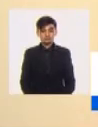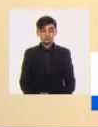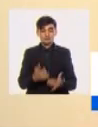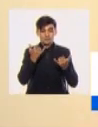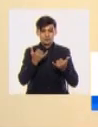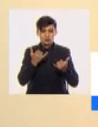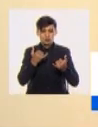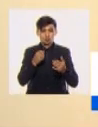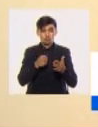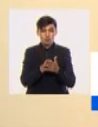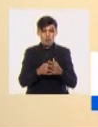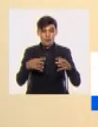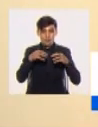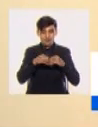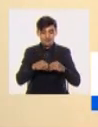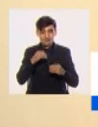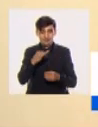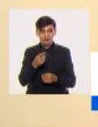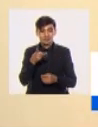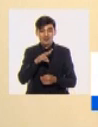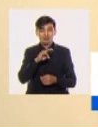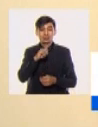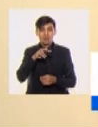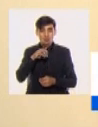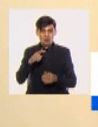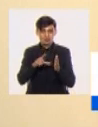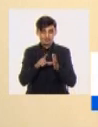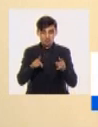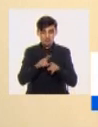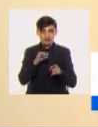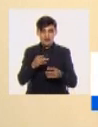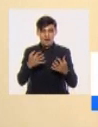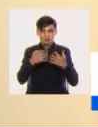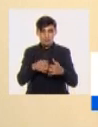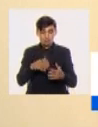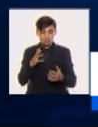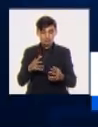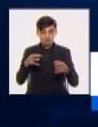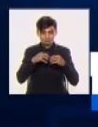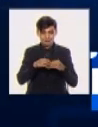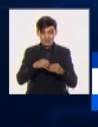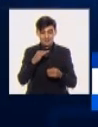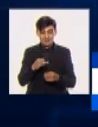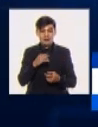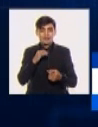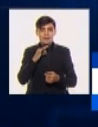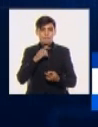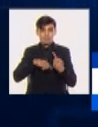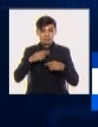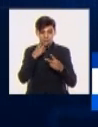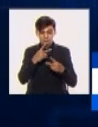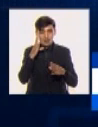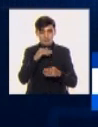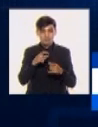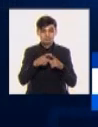Сегодня до объединения эти два налога исчисляются автоматически, и мы их можем видеть в